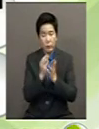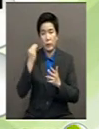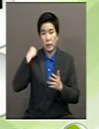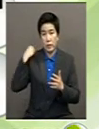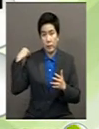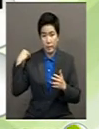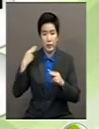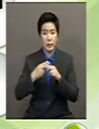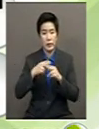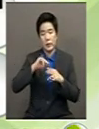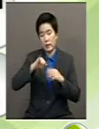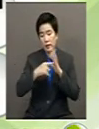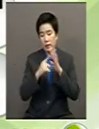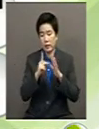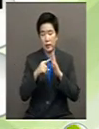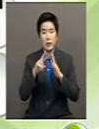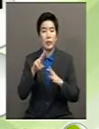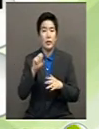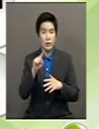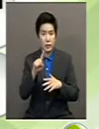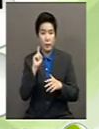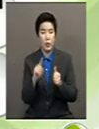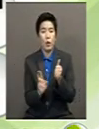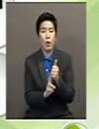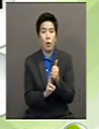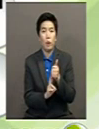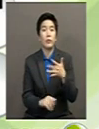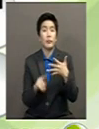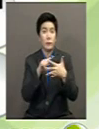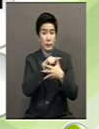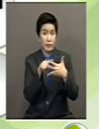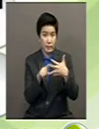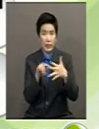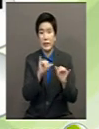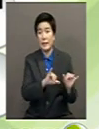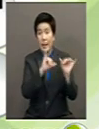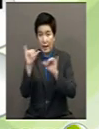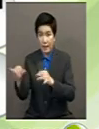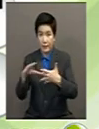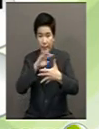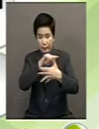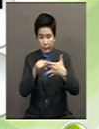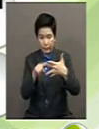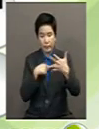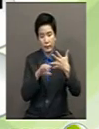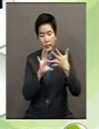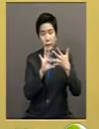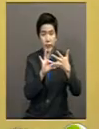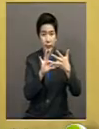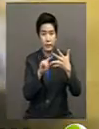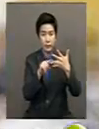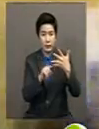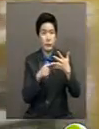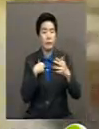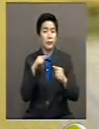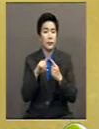ศอุปถัมภ ์ รองสารวัตรสอบสวนของสน.พระโขนงนะฮะอันนี้คือที่โดนย้ายไปส่วนอีก2คนที่เป็น5เสือ